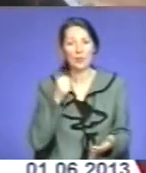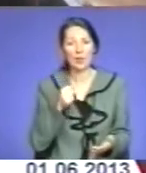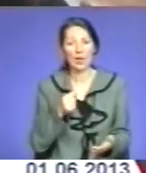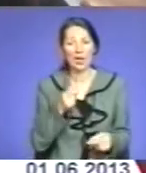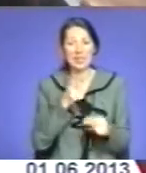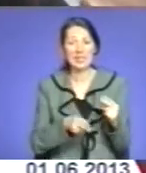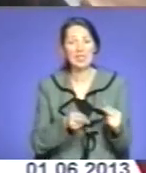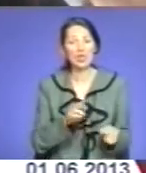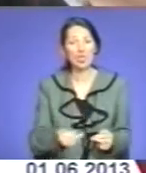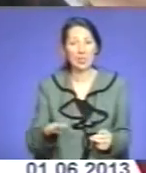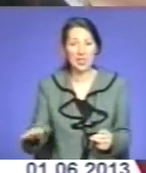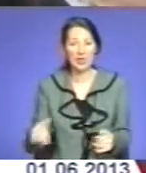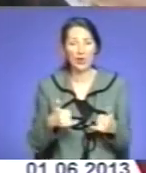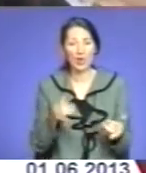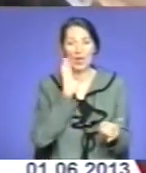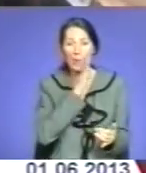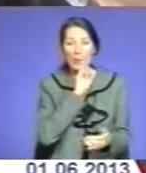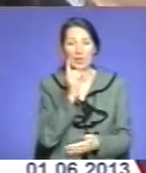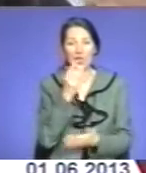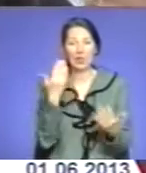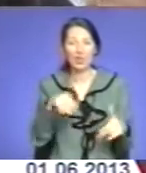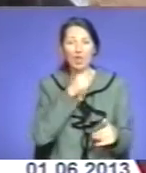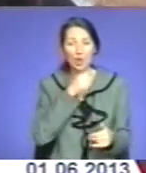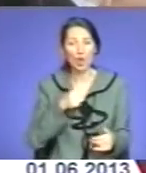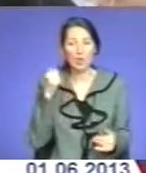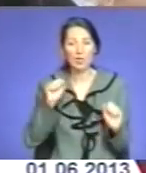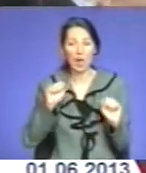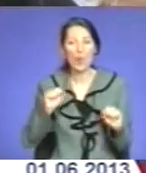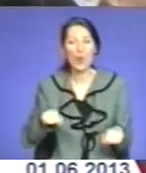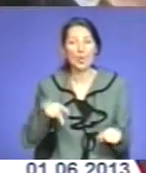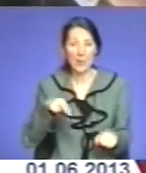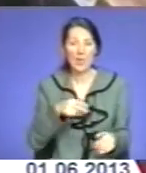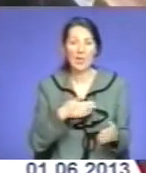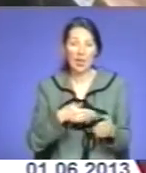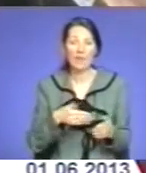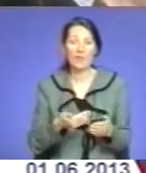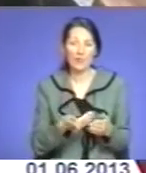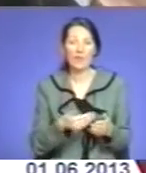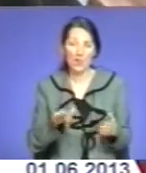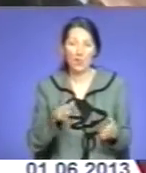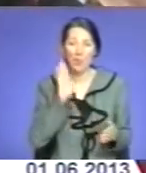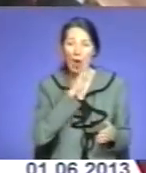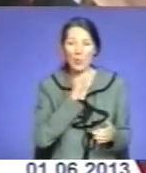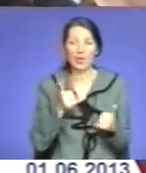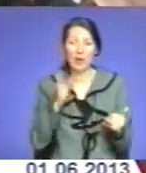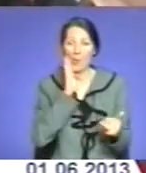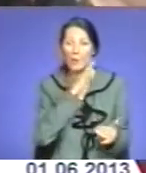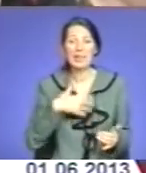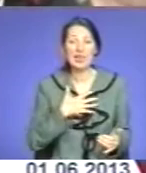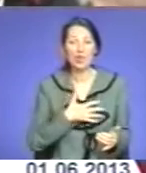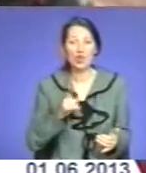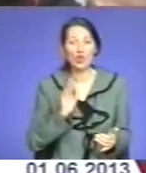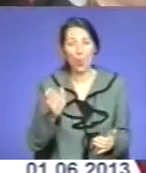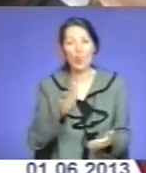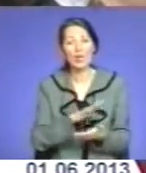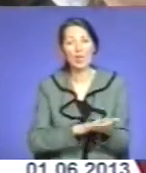закінчилося те дитинство. Для мами дитина, вона вже доросла, вона може піти від мами. Для мами трошки тривожно, що буде так, як далі